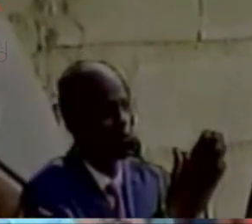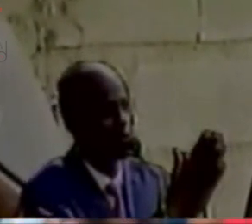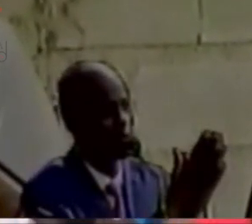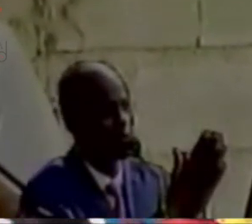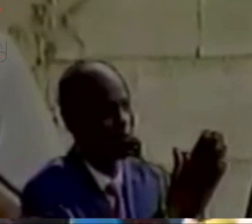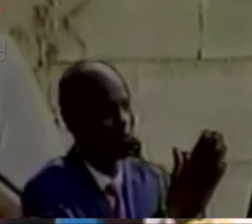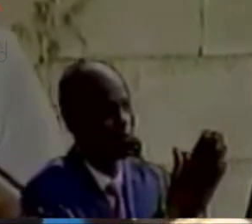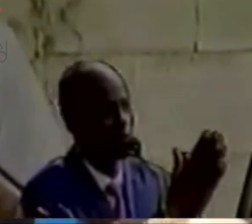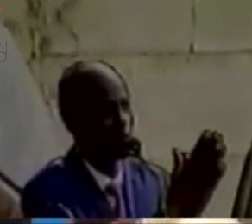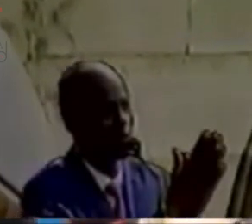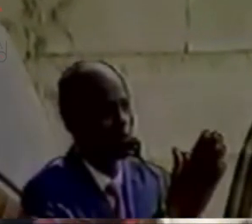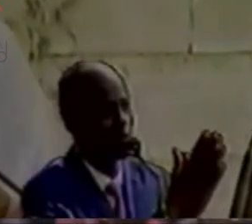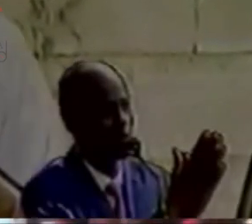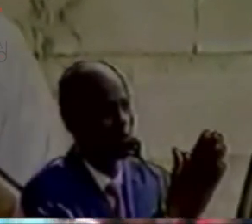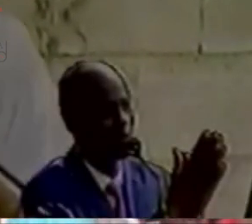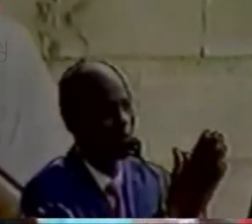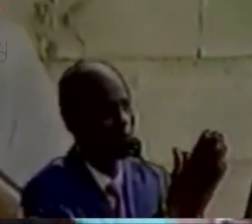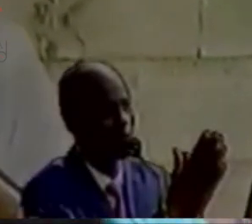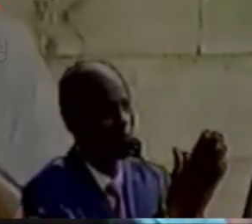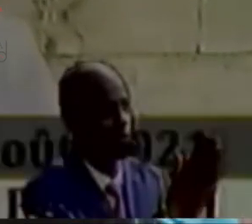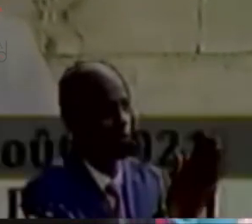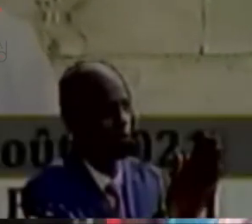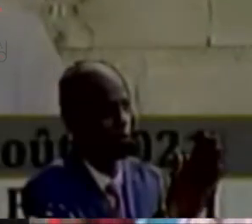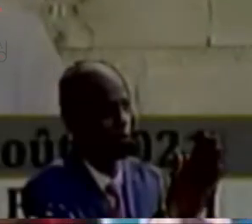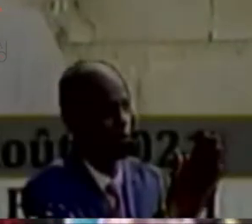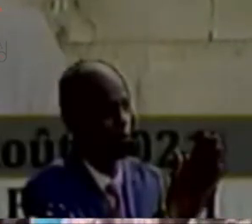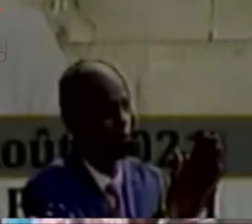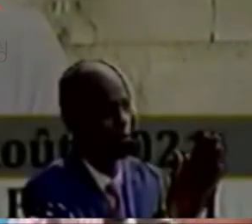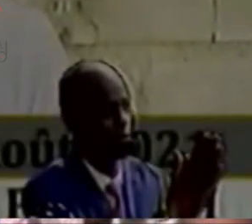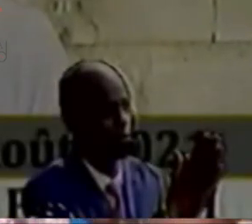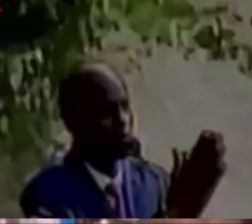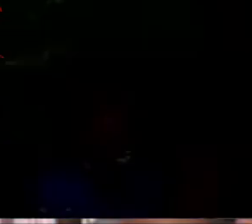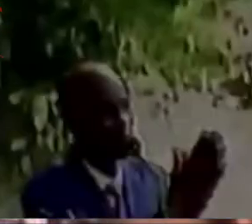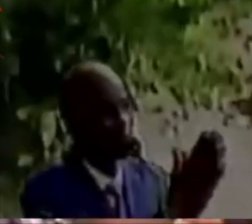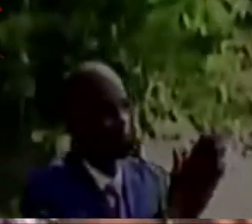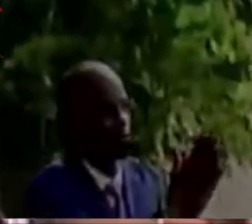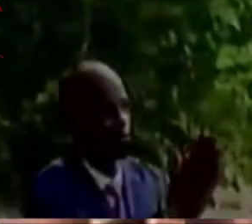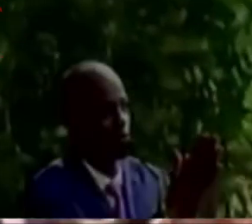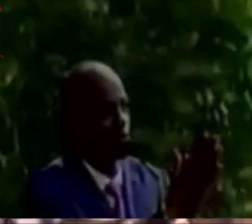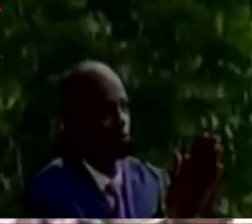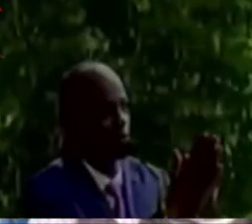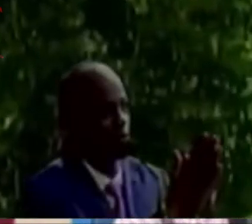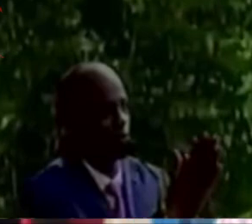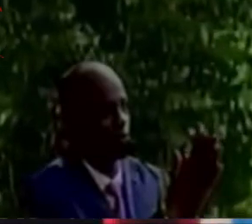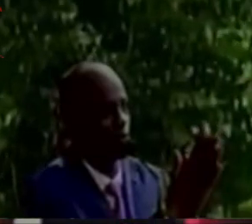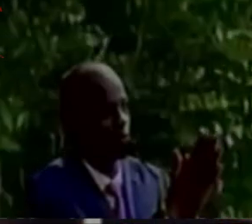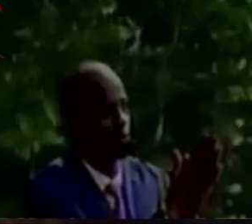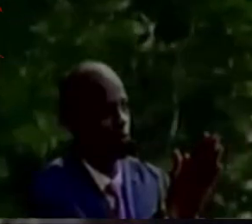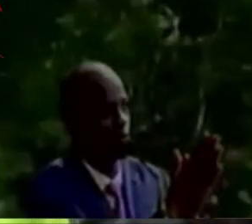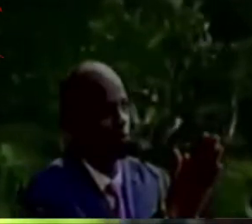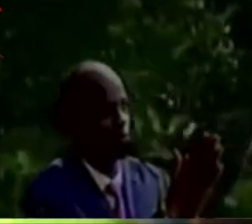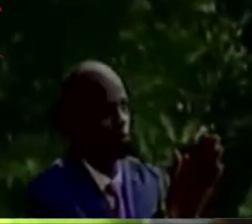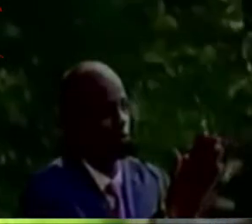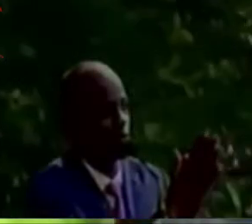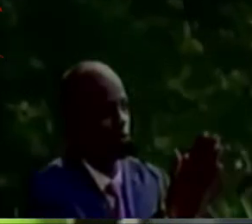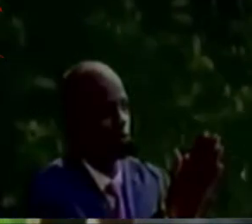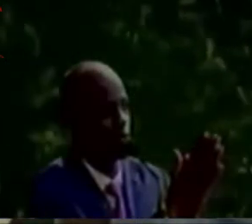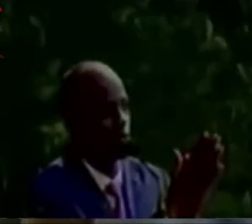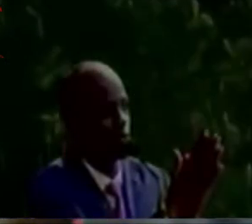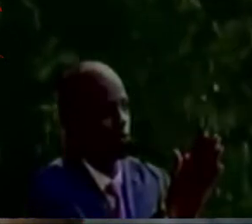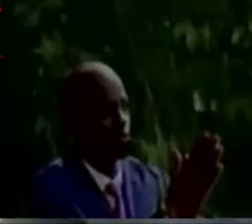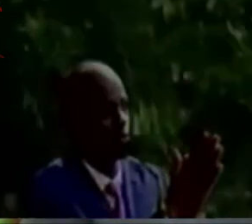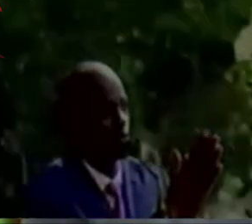plan politique, le grand importance, mais sous plan, nous avons dit, pour manger dans le pays, le monde qui connaît